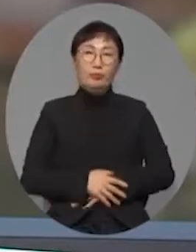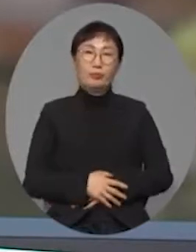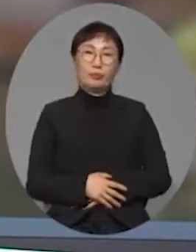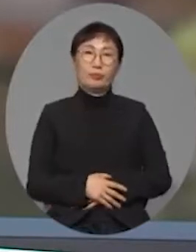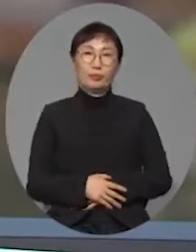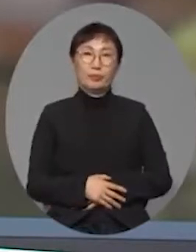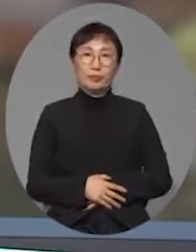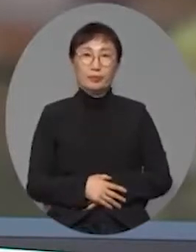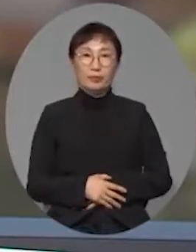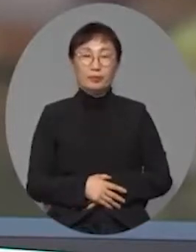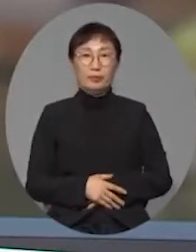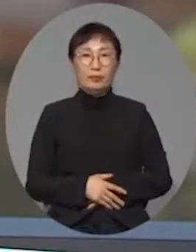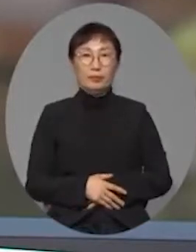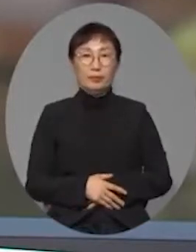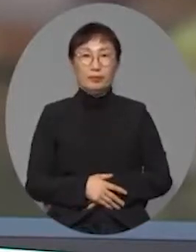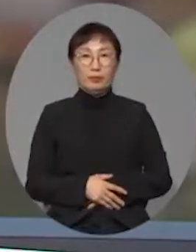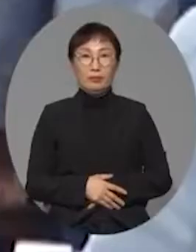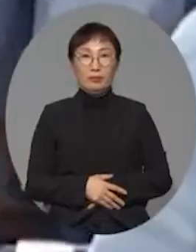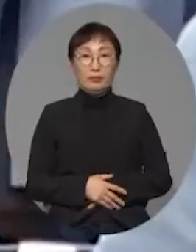기자입니다.